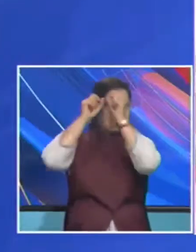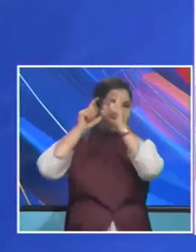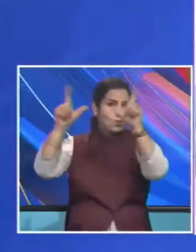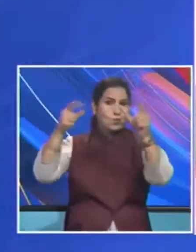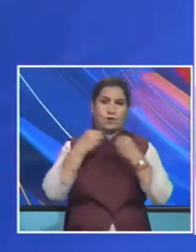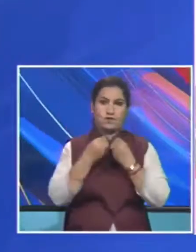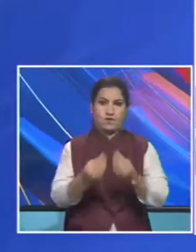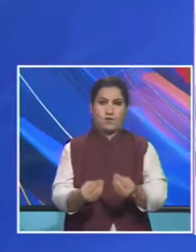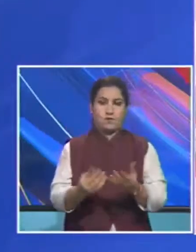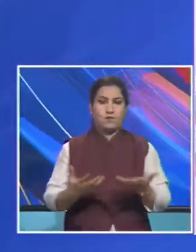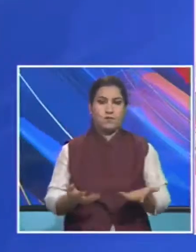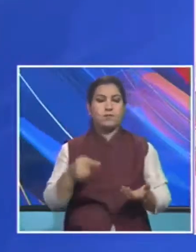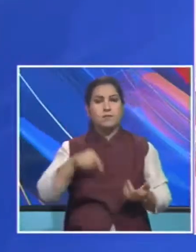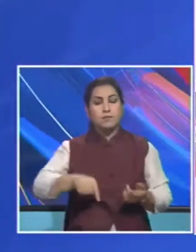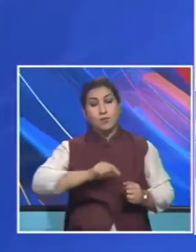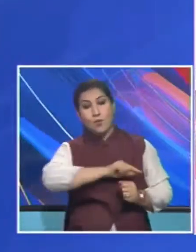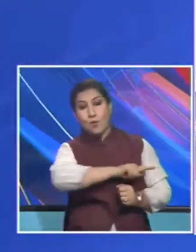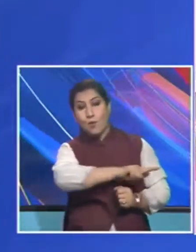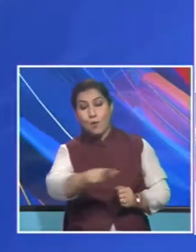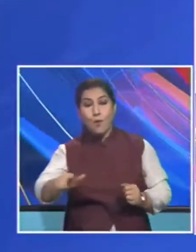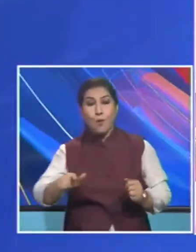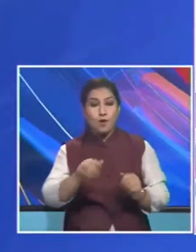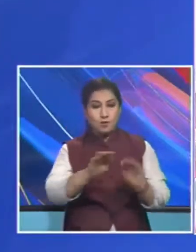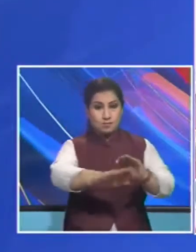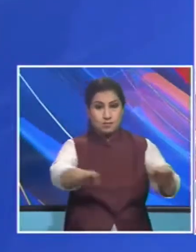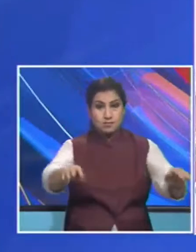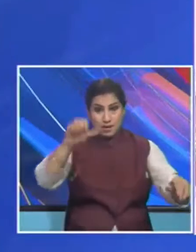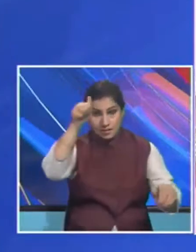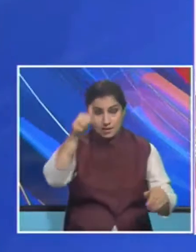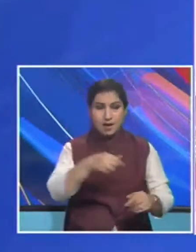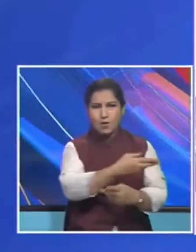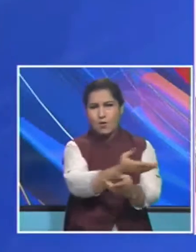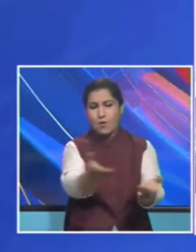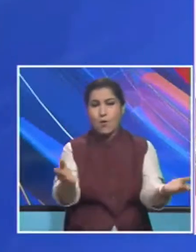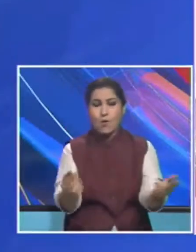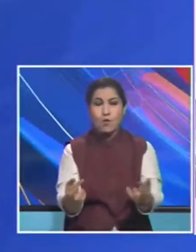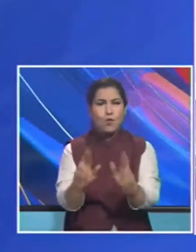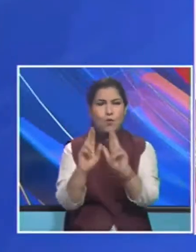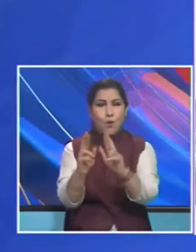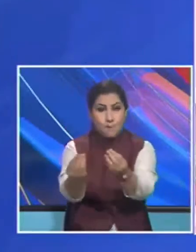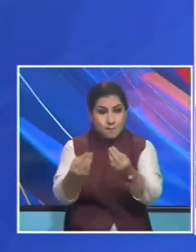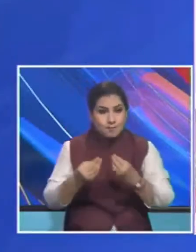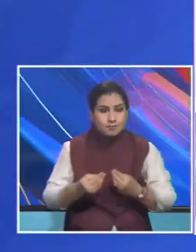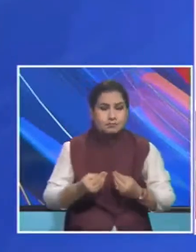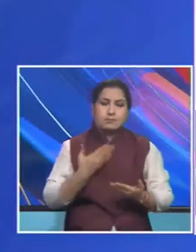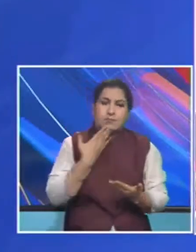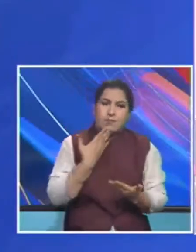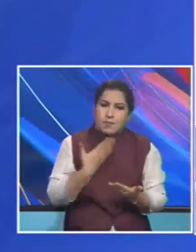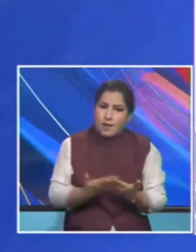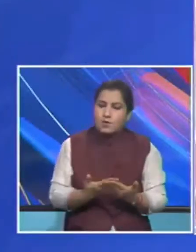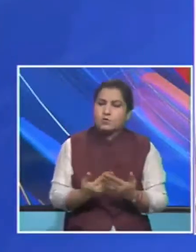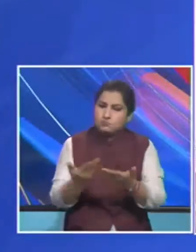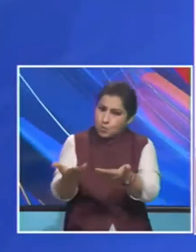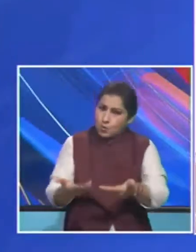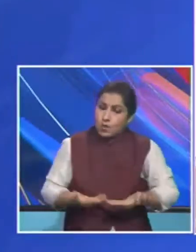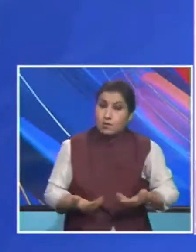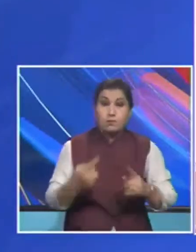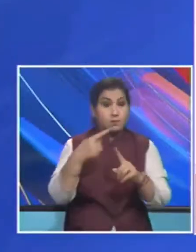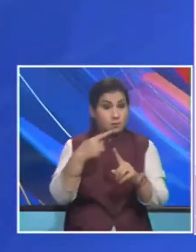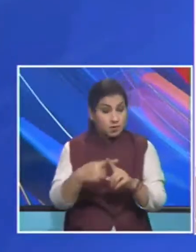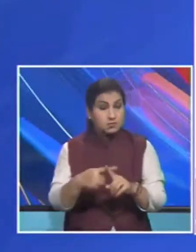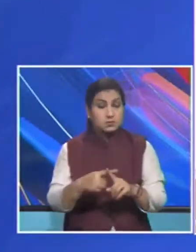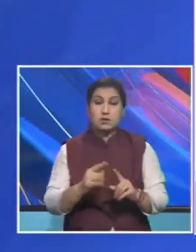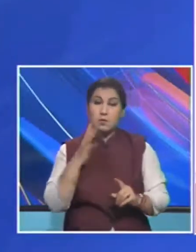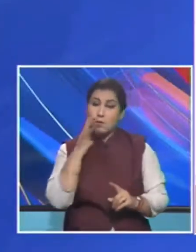वो तमाम देशवासियों की जो आशाएं हैं, आकांक्षाएं हैं, उनका अभिनंदन करती हैं। और सबसे बड़ी बात कि